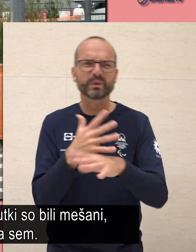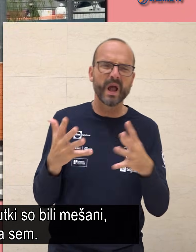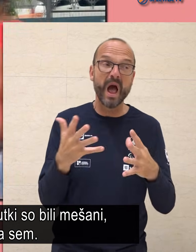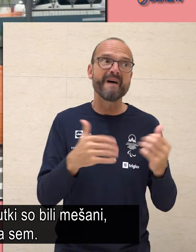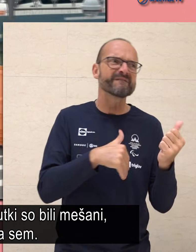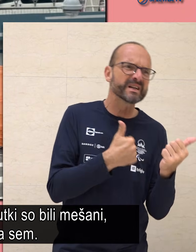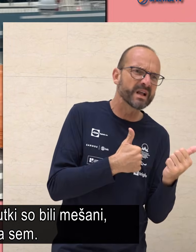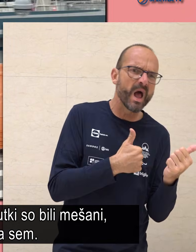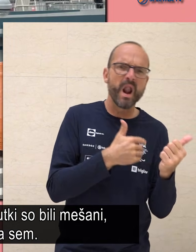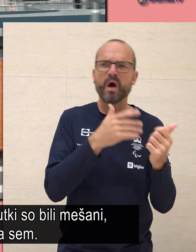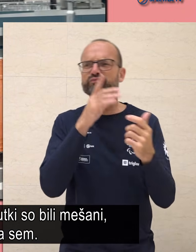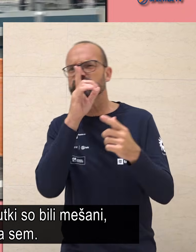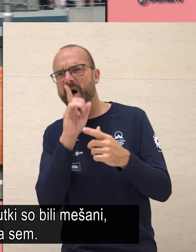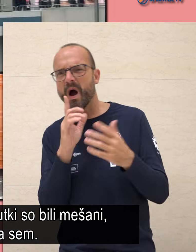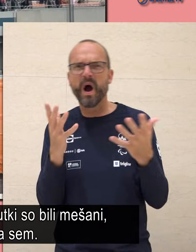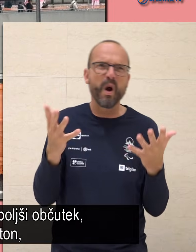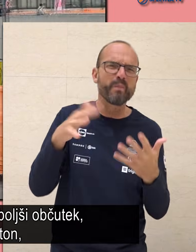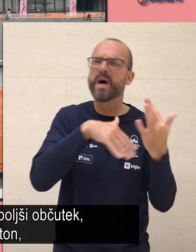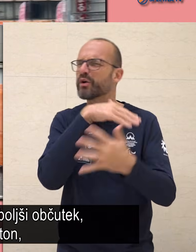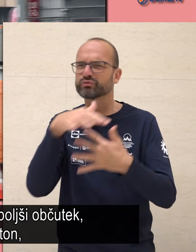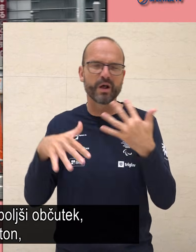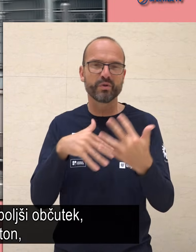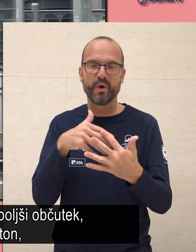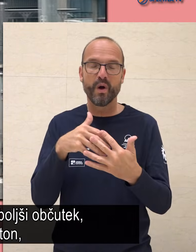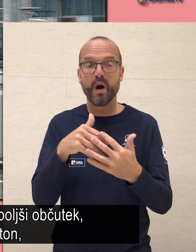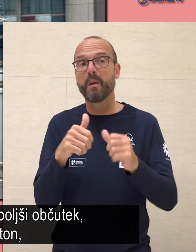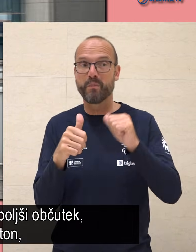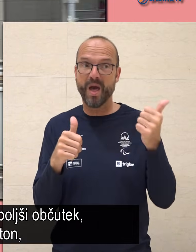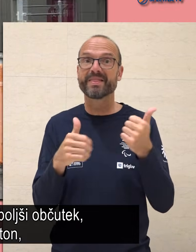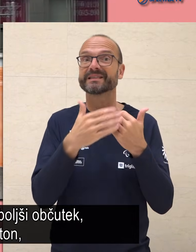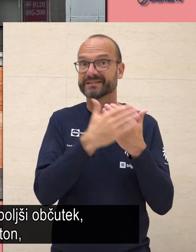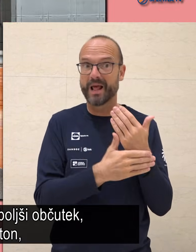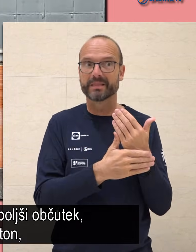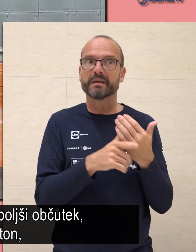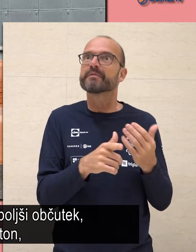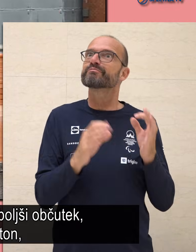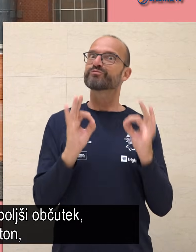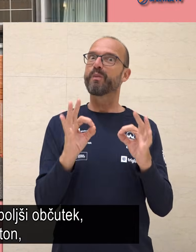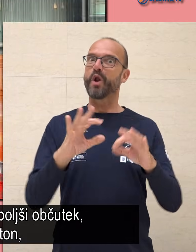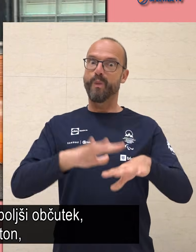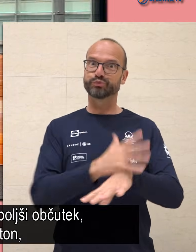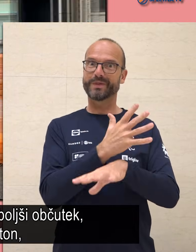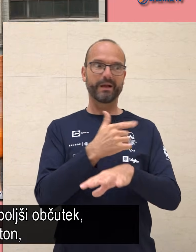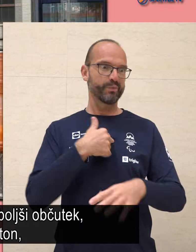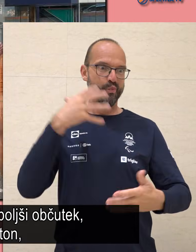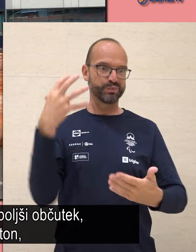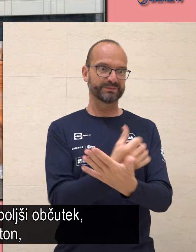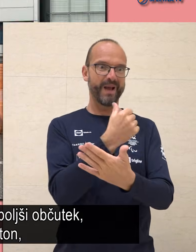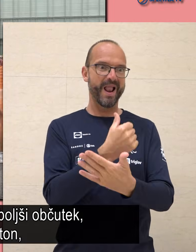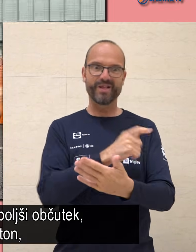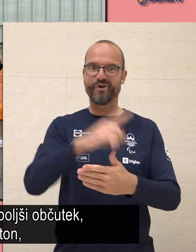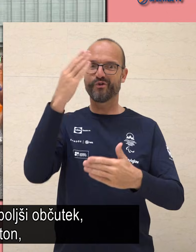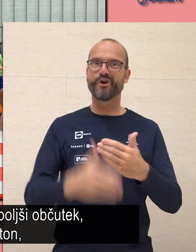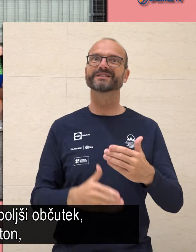tako vesela in žalostna sem, ampak po eni strani to je najboljši občutek, da si pretekel